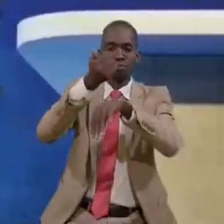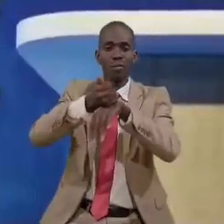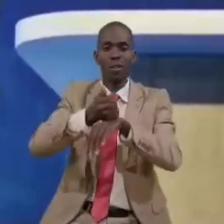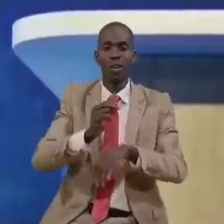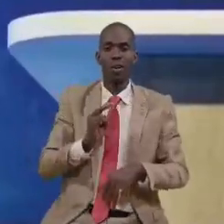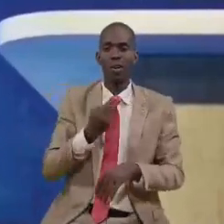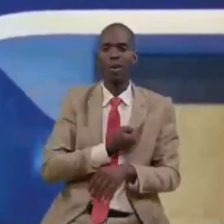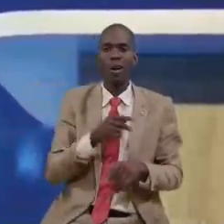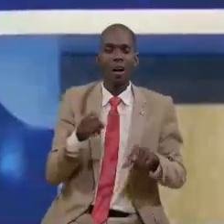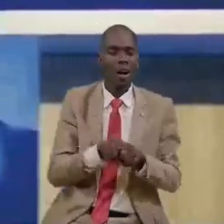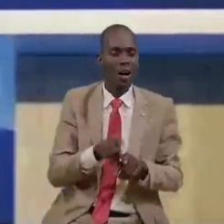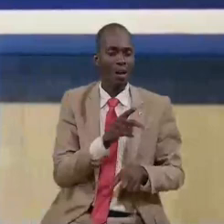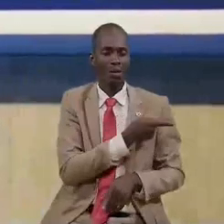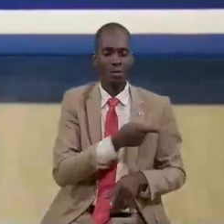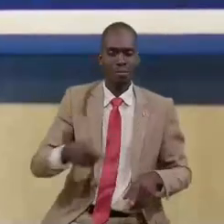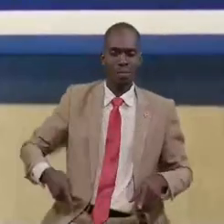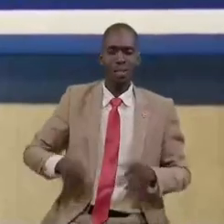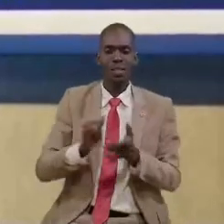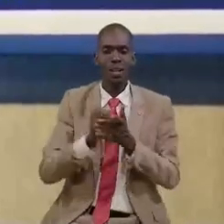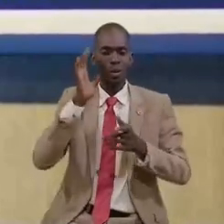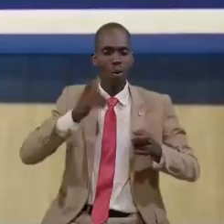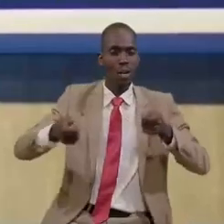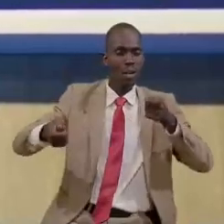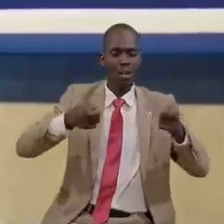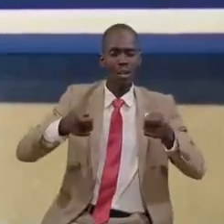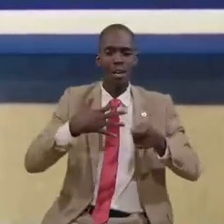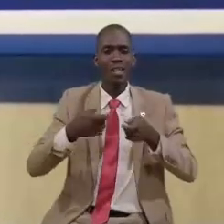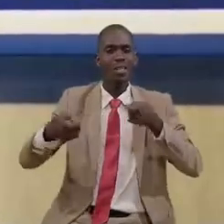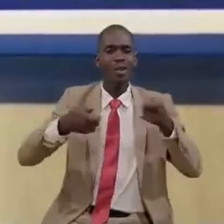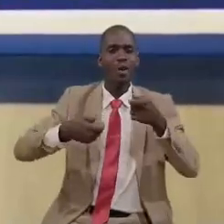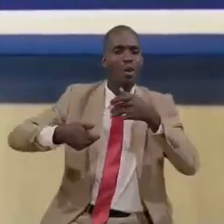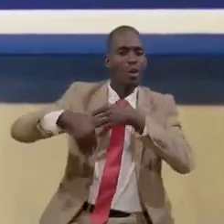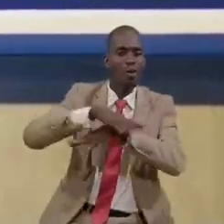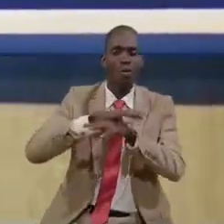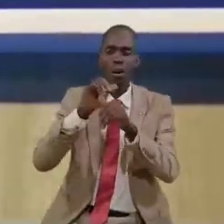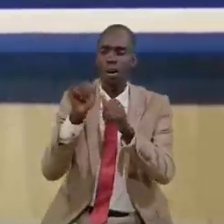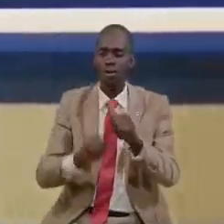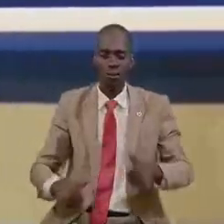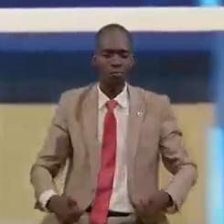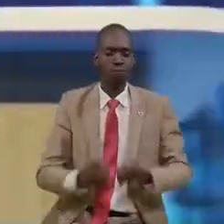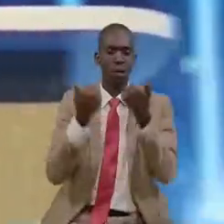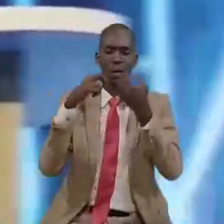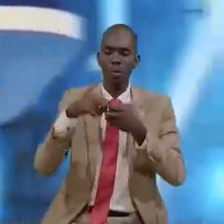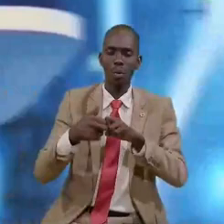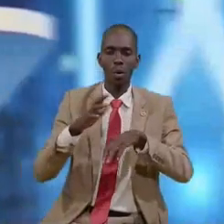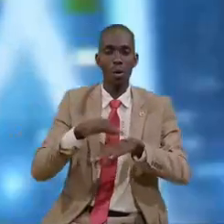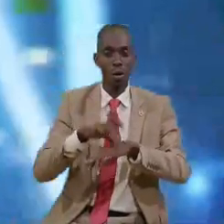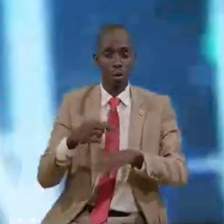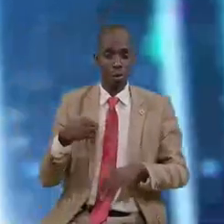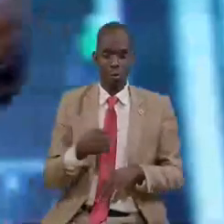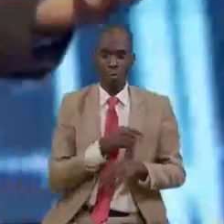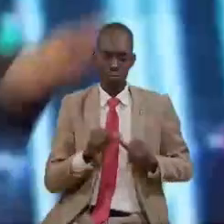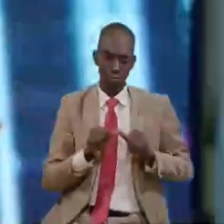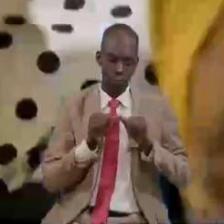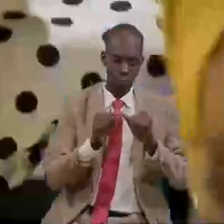il nous met en haut comme des princes qui vont régner sur tout défi sur la terre. Nous allons continuer de régner.